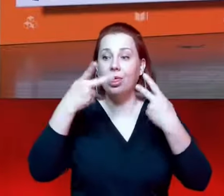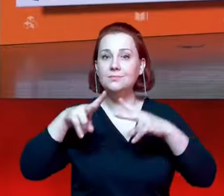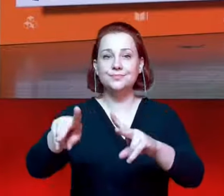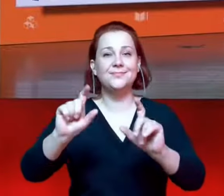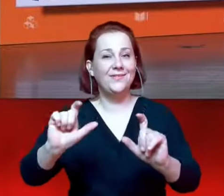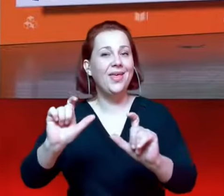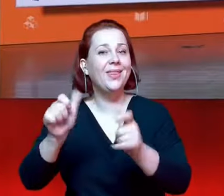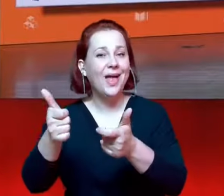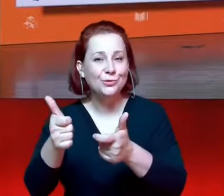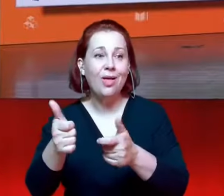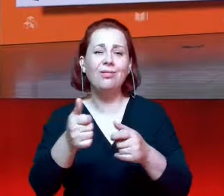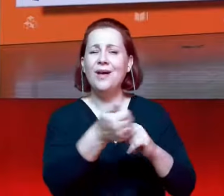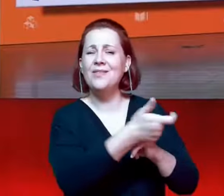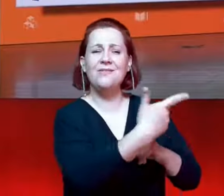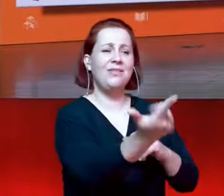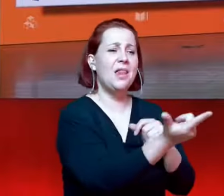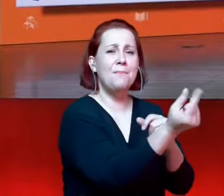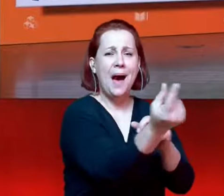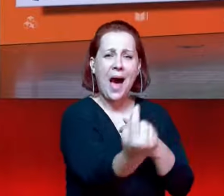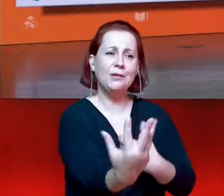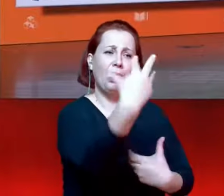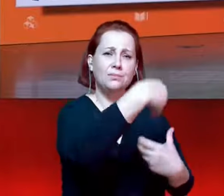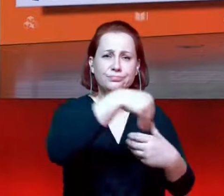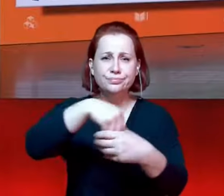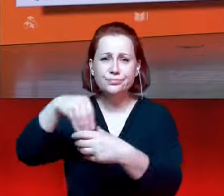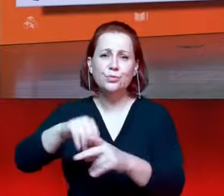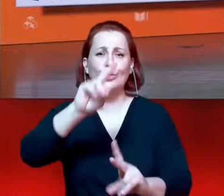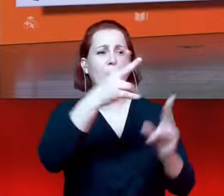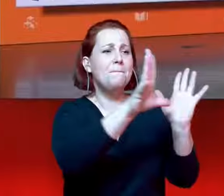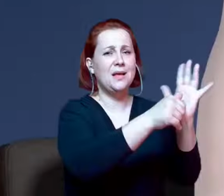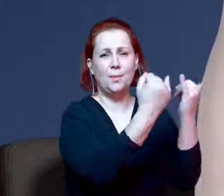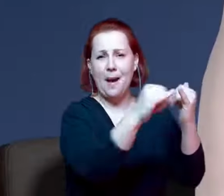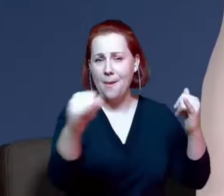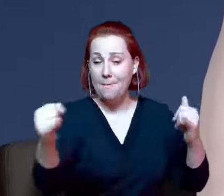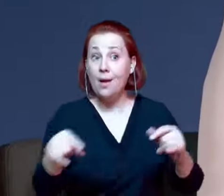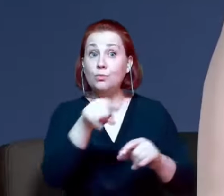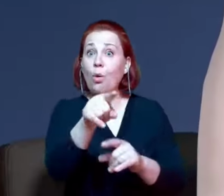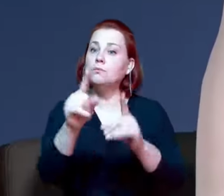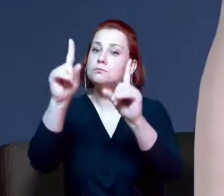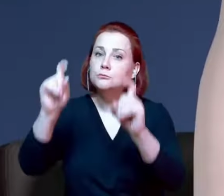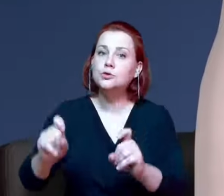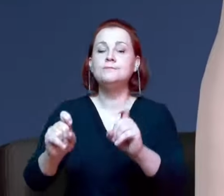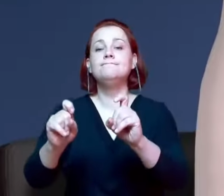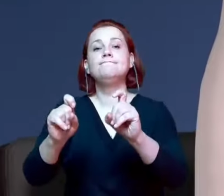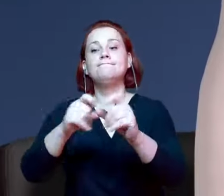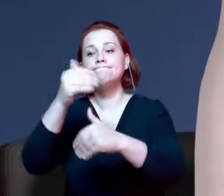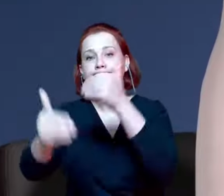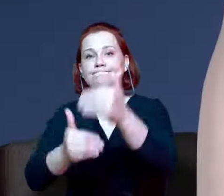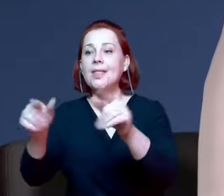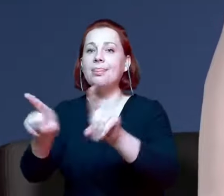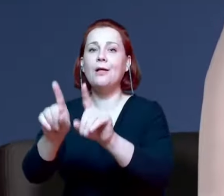wydarzeniu wielu interesariuszy miejskich zainicjował i pozostawił taką trwałą